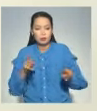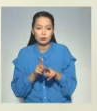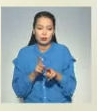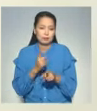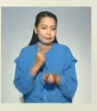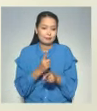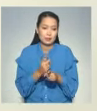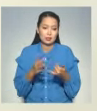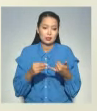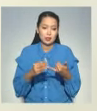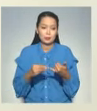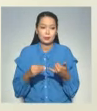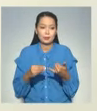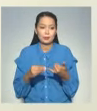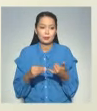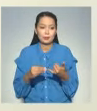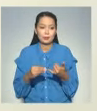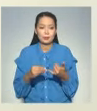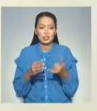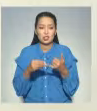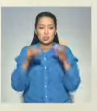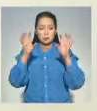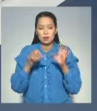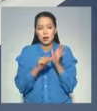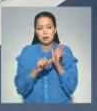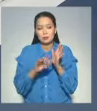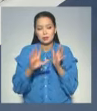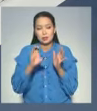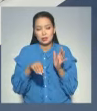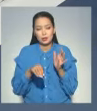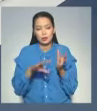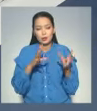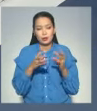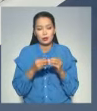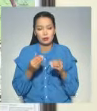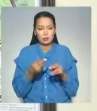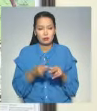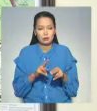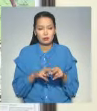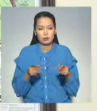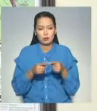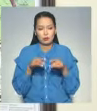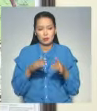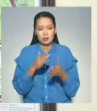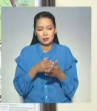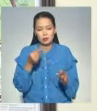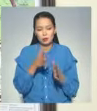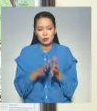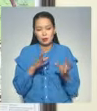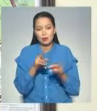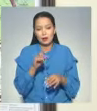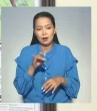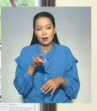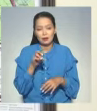болмайды. Жер кодексінің 65-ші бабына сәйкес ол бұзушылық болады. Сіз айтқан материал Қаратеректегі сондай жағдай